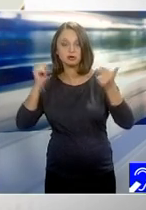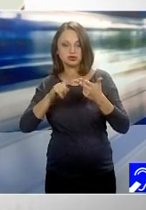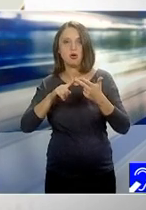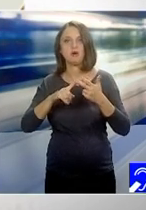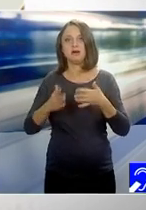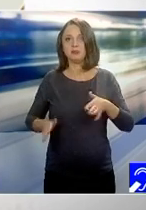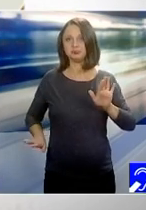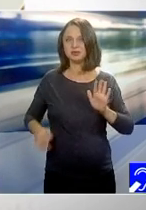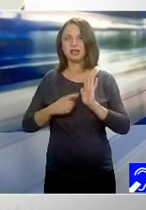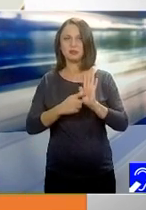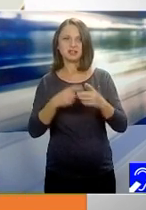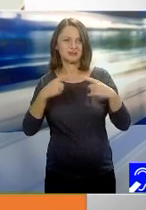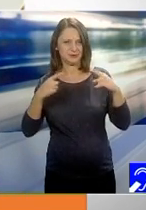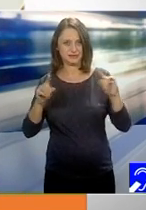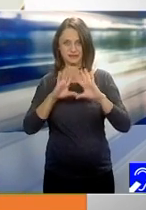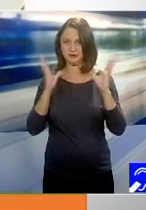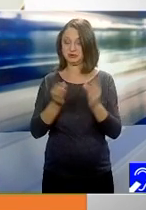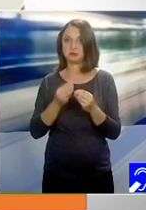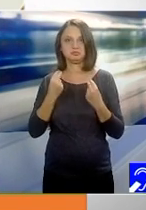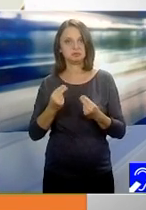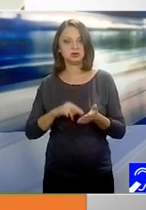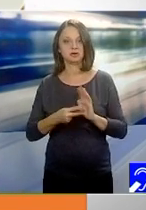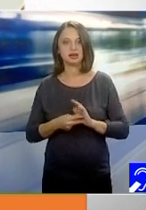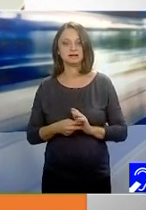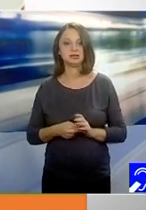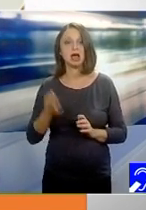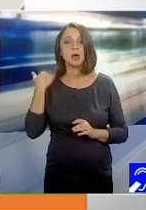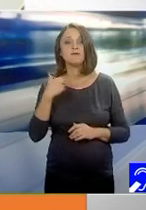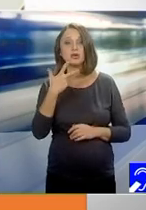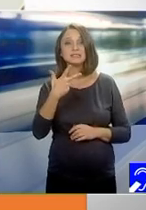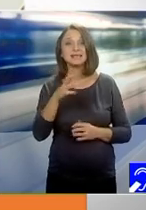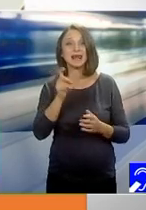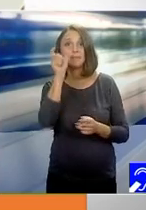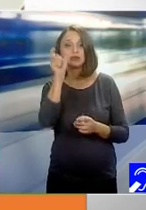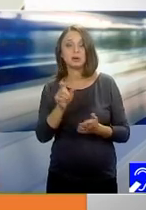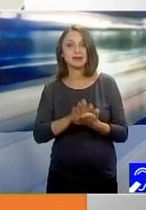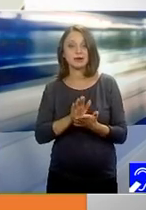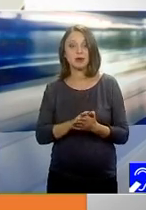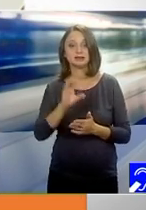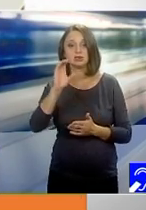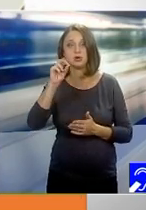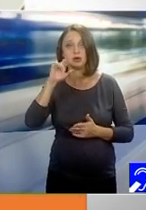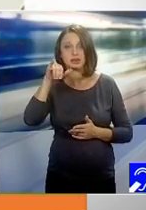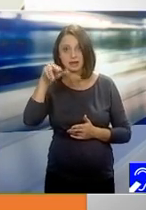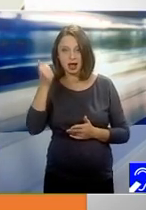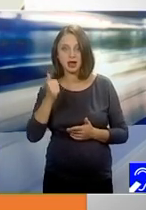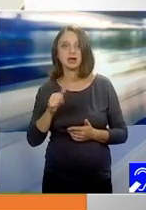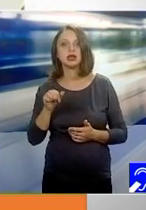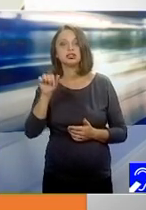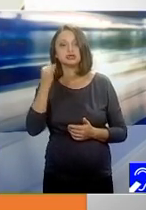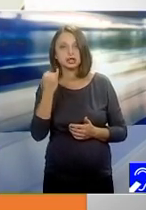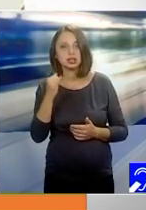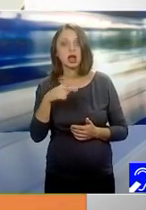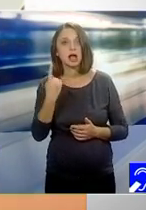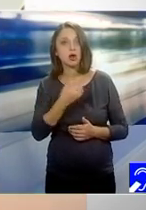fost posibil pentru că am fost trei persoane, de fapt, de bază. A fost Corina și a fost și